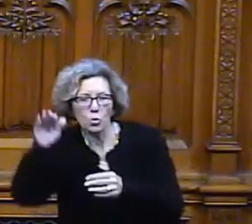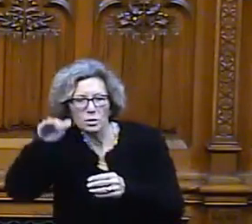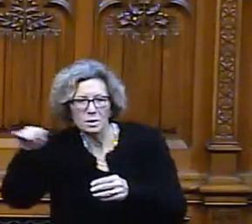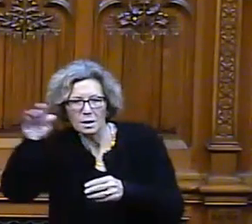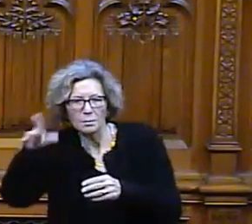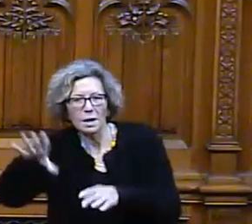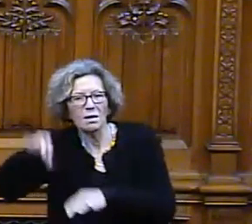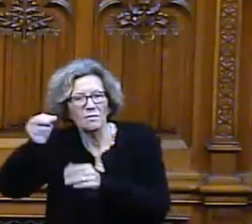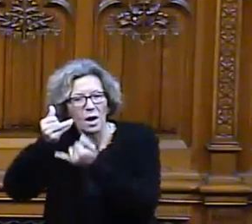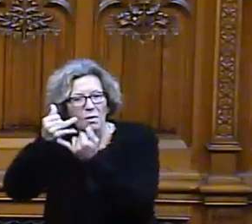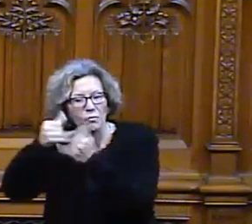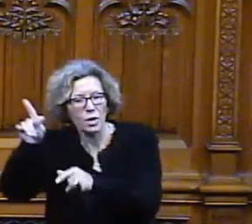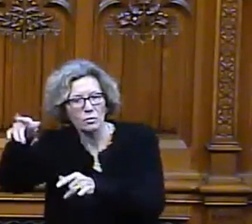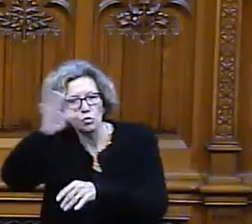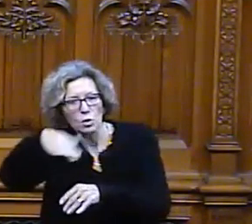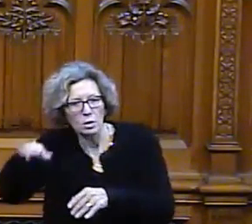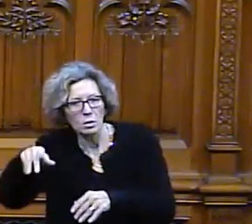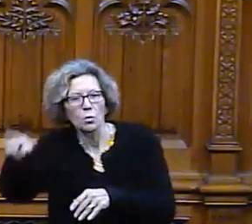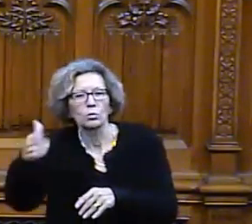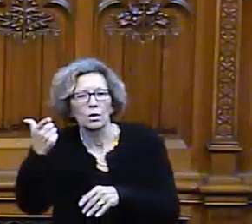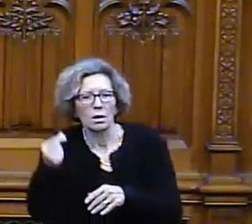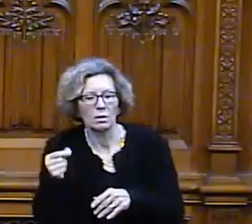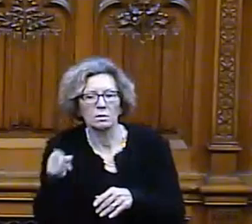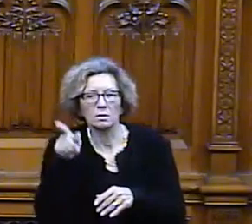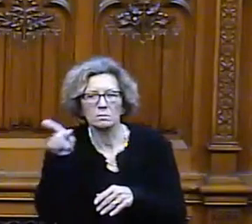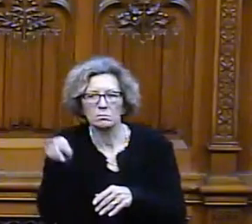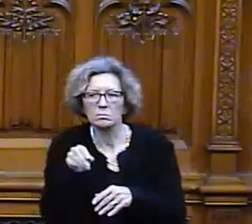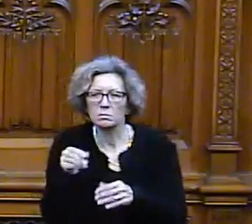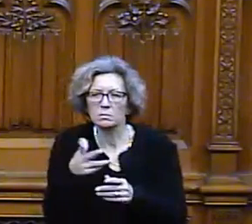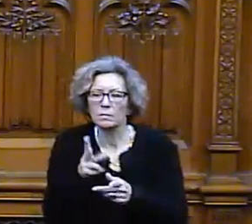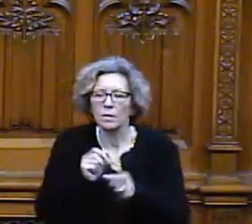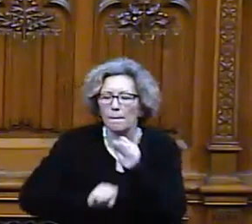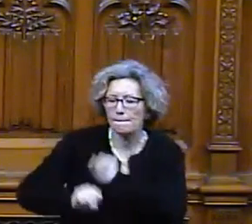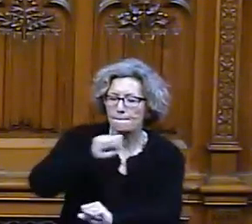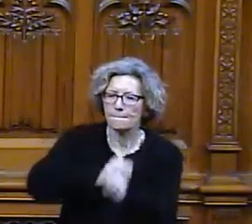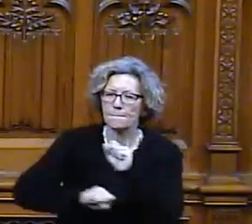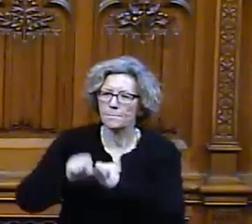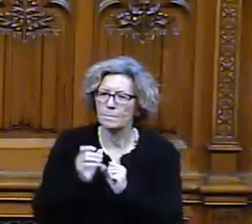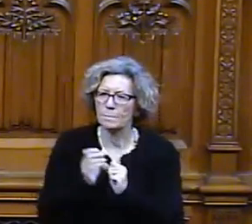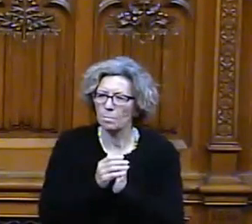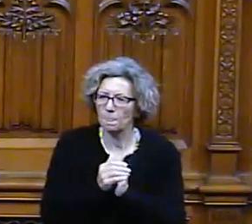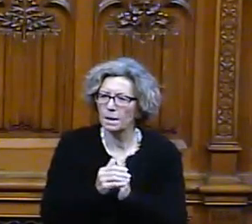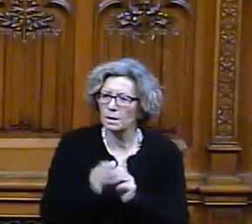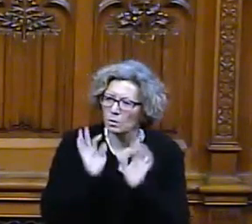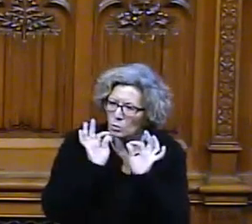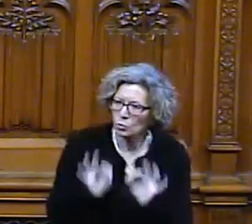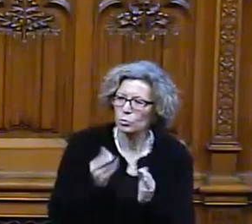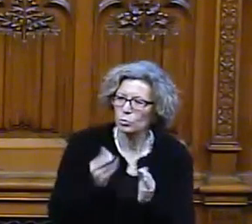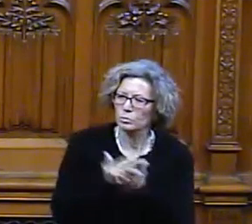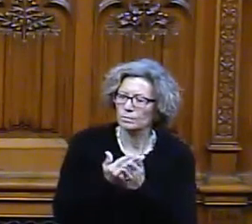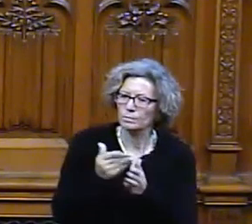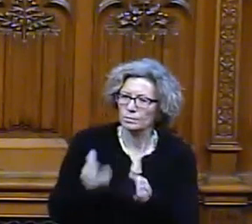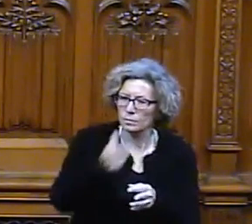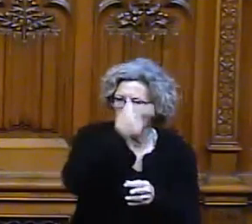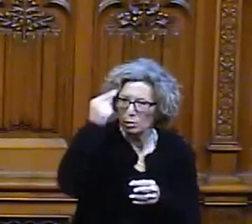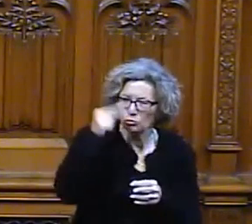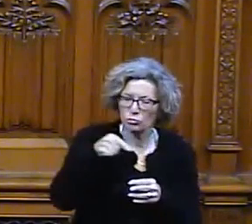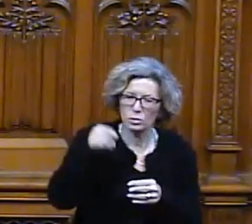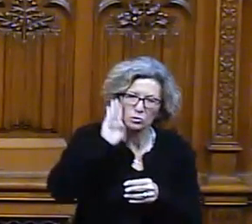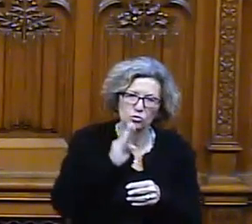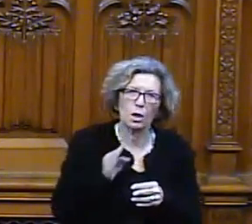für Kinder und Eltern mit Klauen und mit Zähnen verteidigt. Gut so, dass die Menschen in dieser